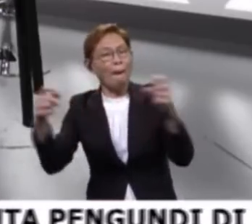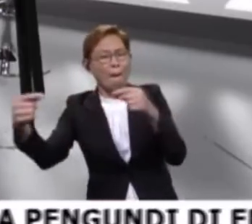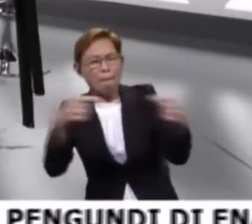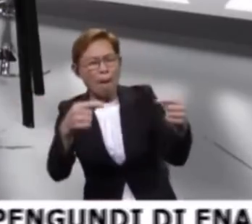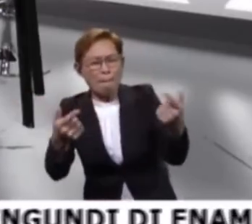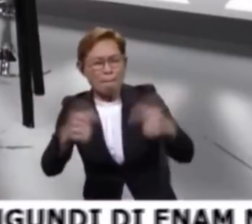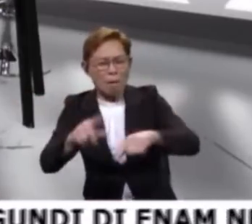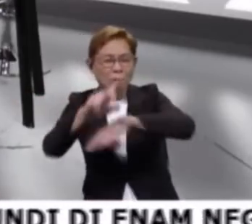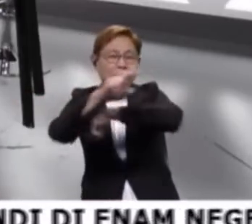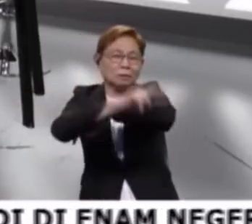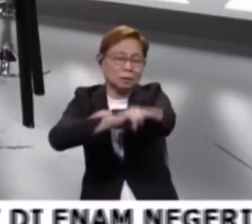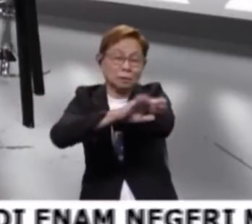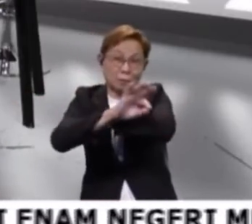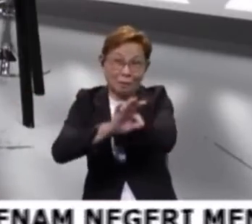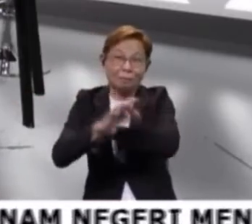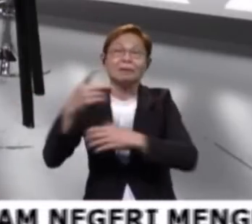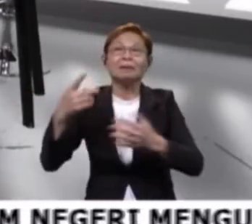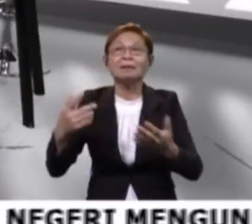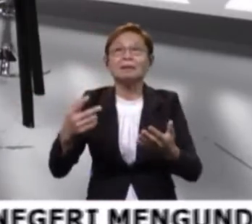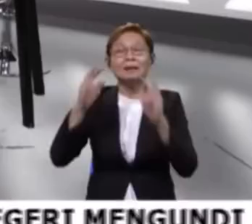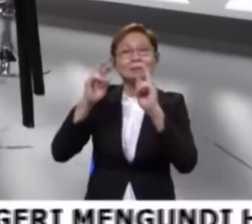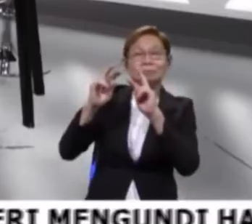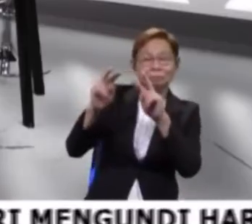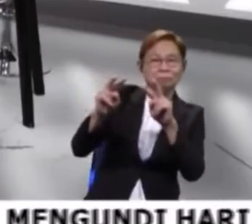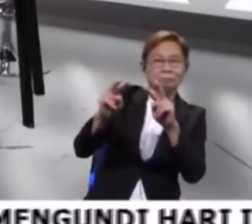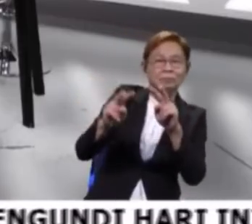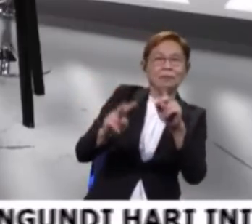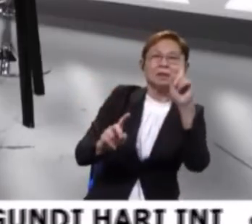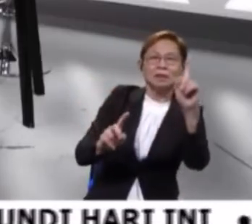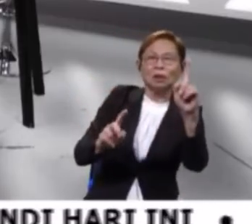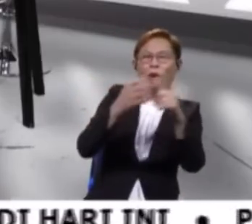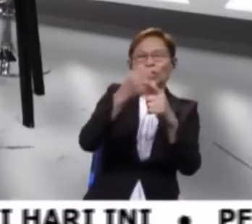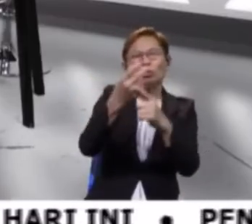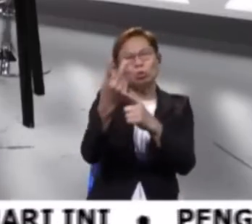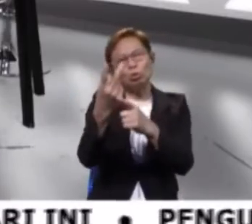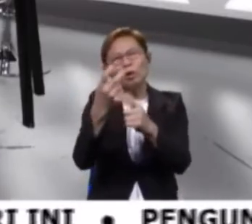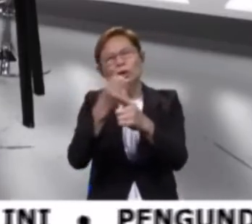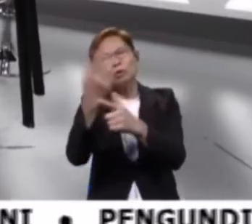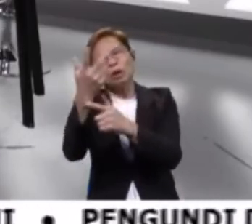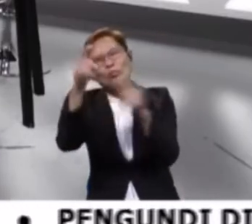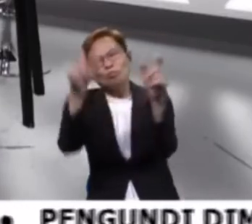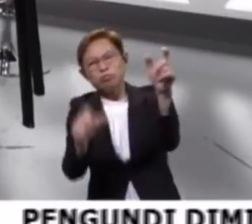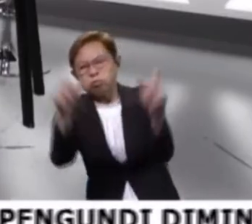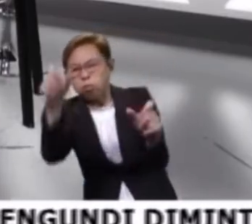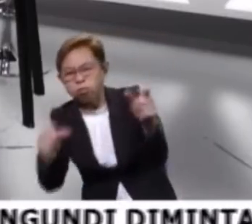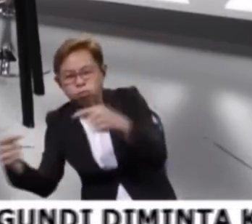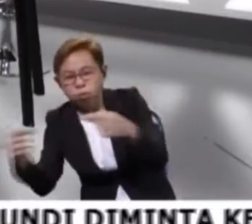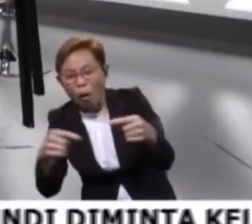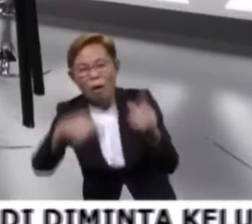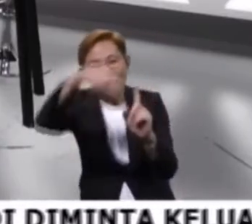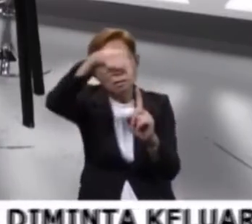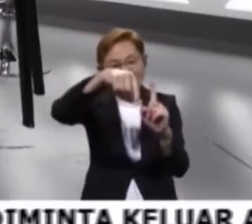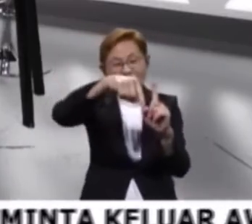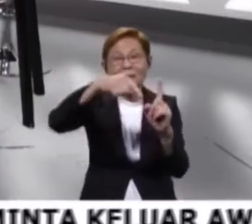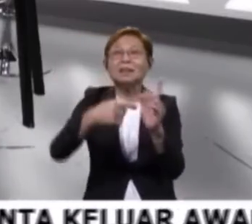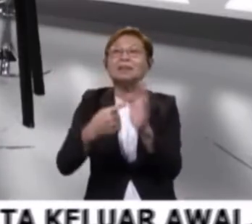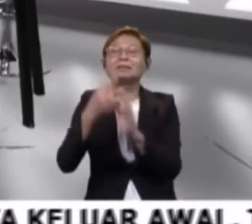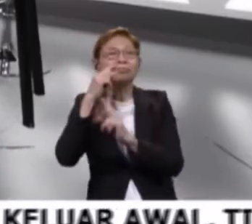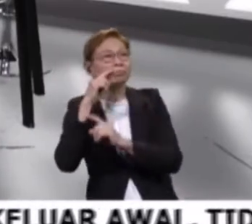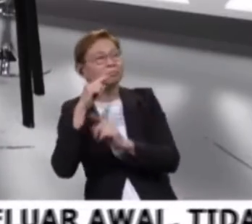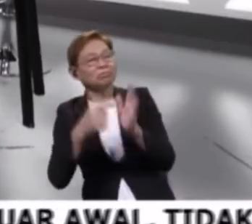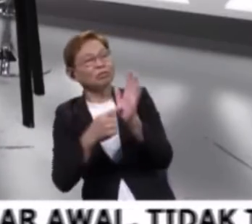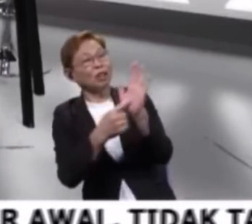ini sebenarnya Dan kalau kita akan saksikan antara satu atau dua atau tiga penjuru ini dia antara data yang kita boleh saksikan